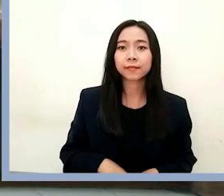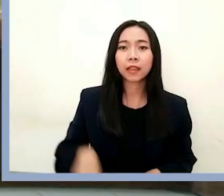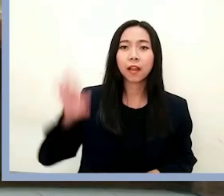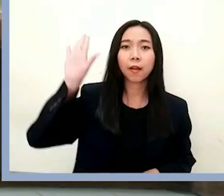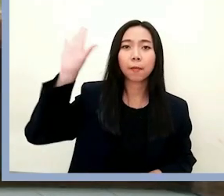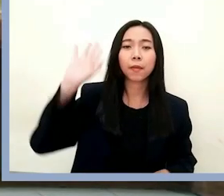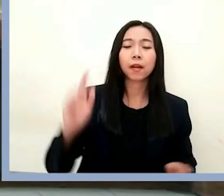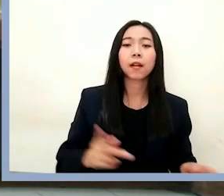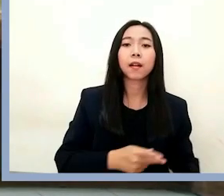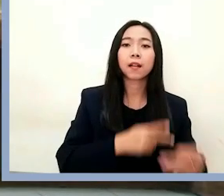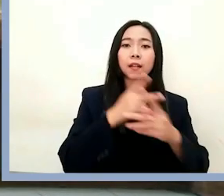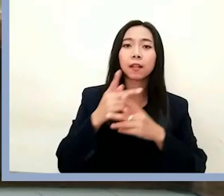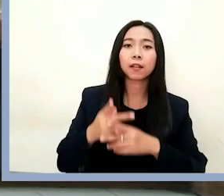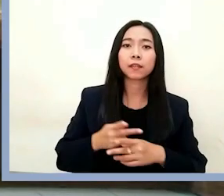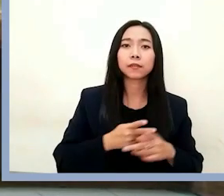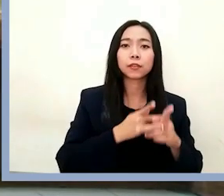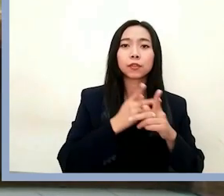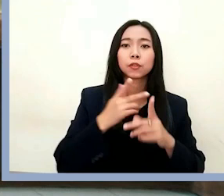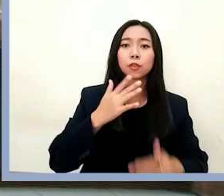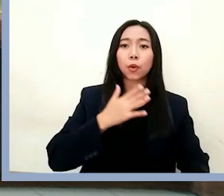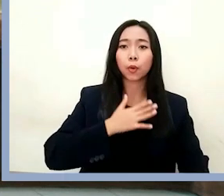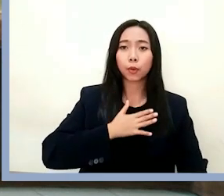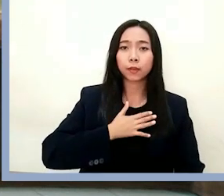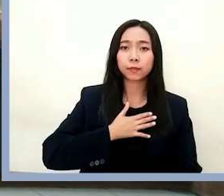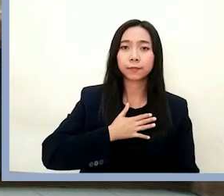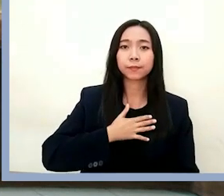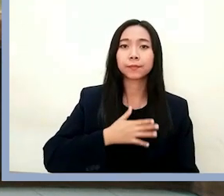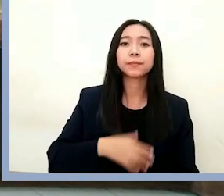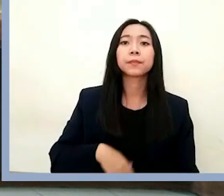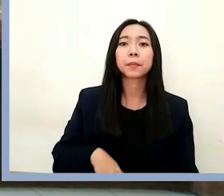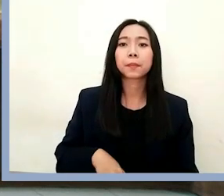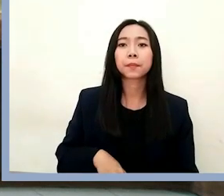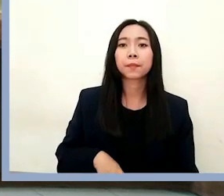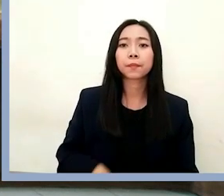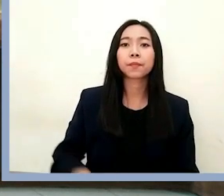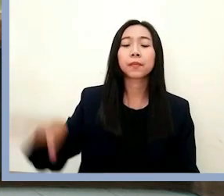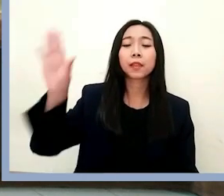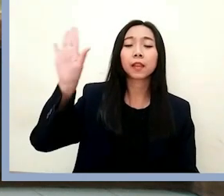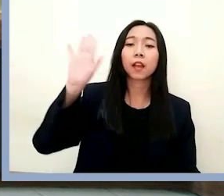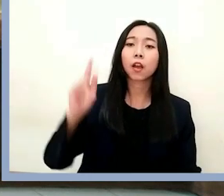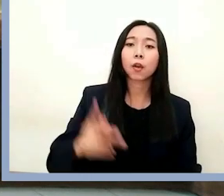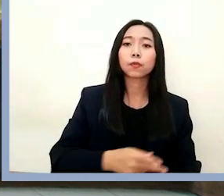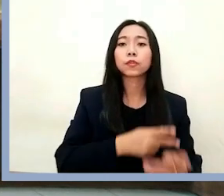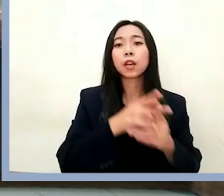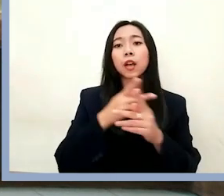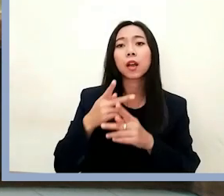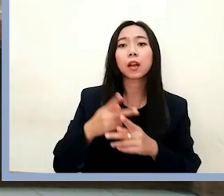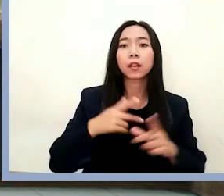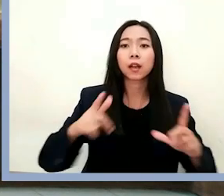kau beri Tuhanku Kau